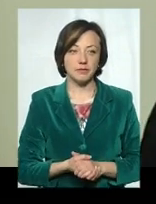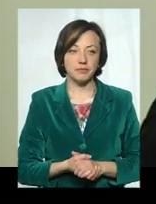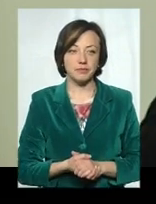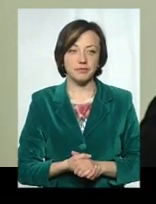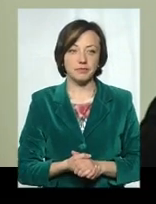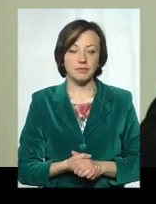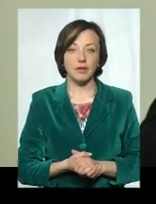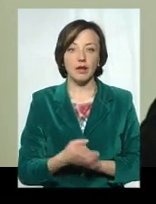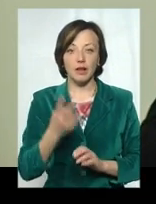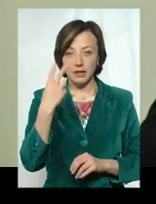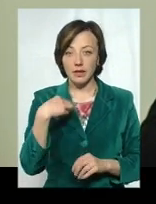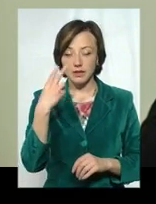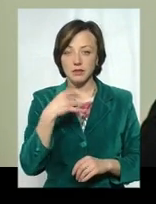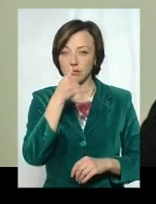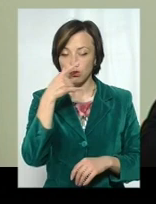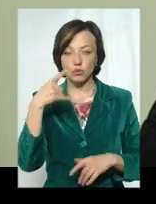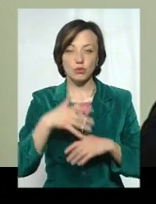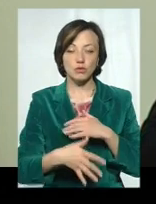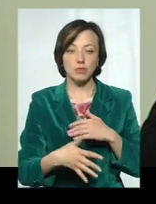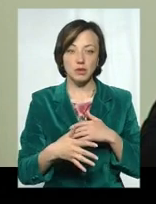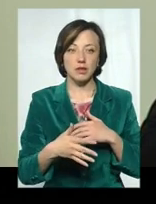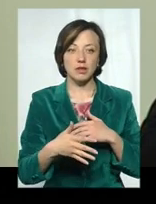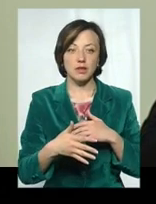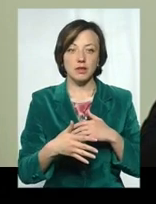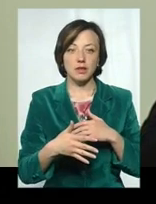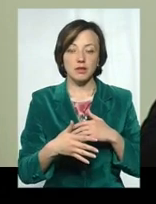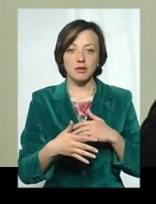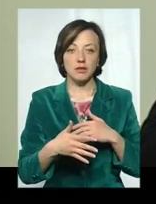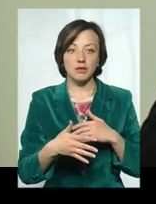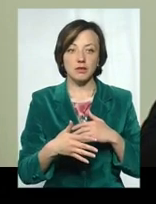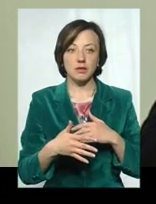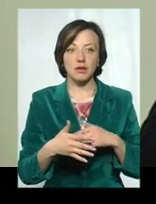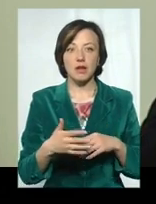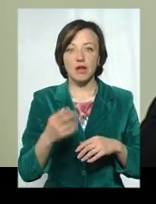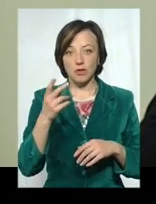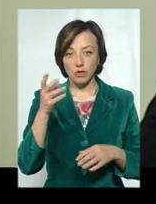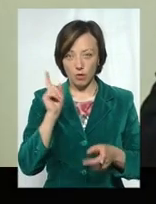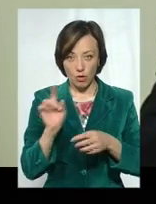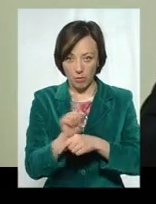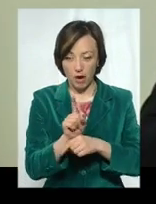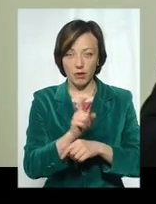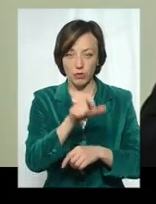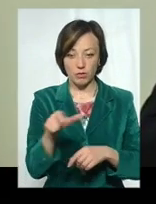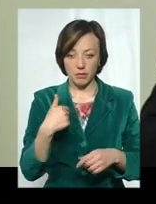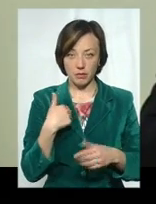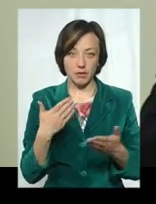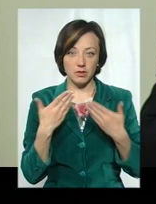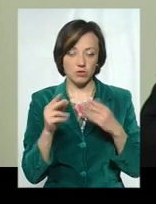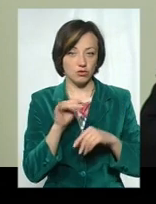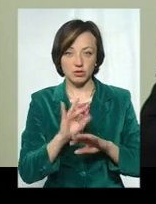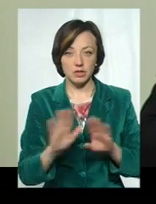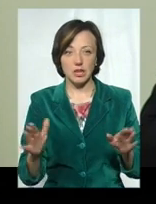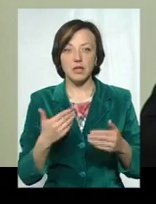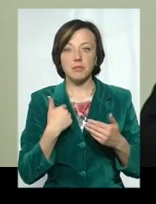Розумієте, вони на нас дивляться і не можуть зрозуміти, от вони з притомними людьми мають справу чи ні. Ми досягли угоди